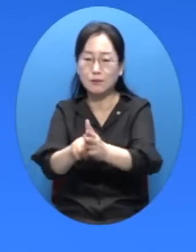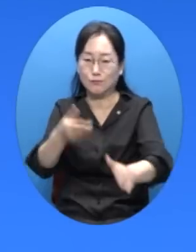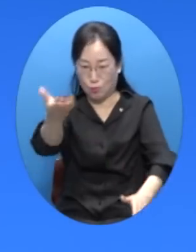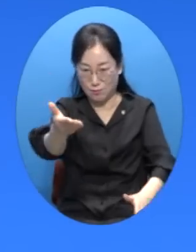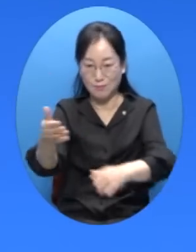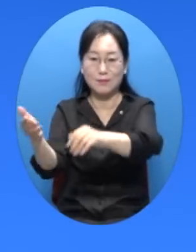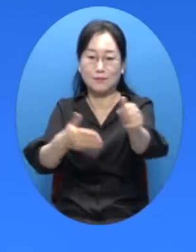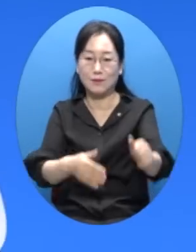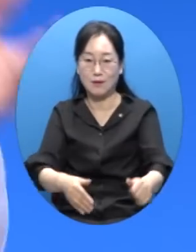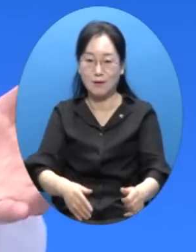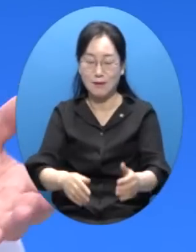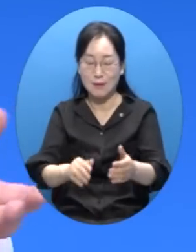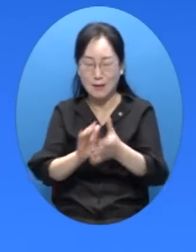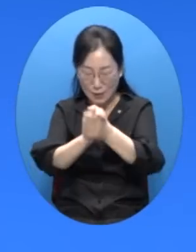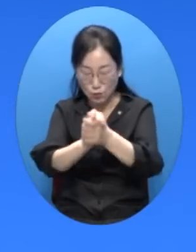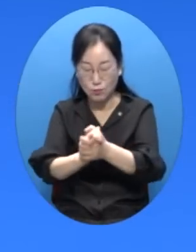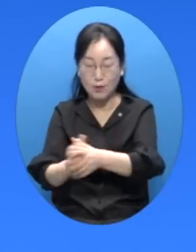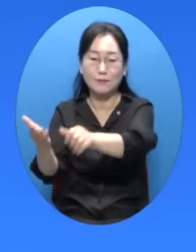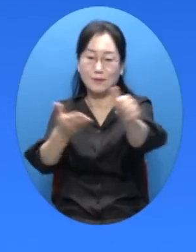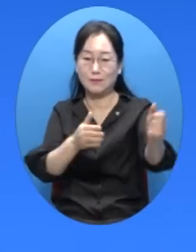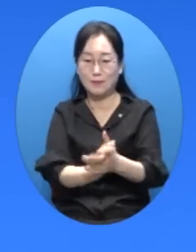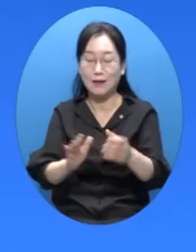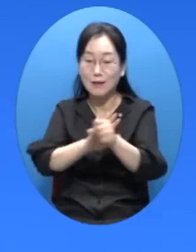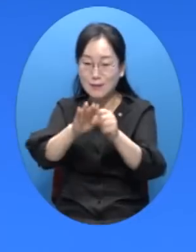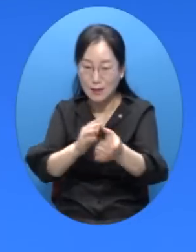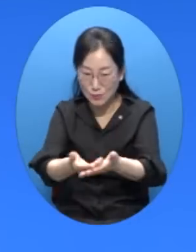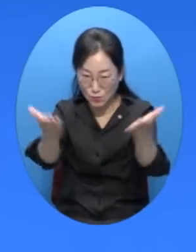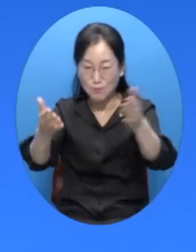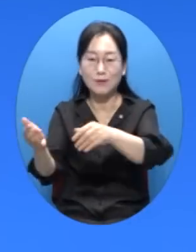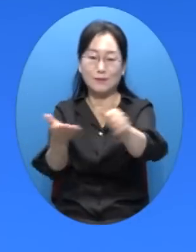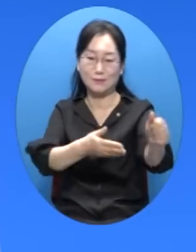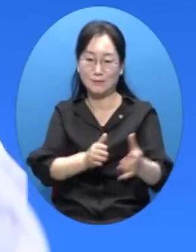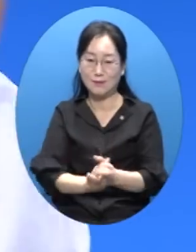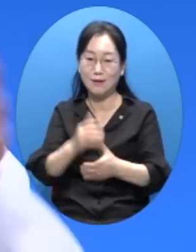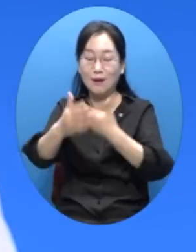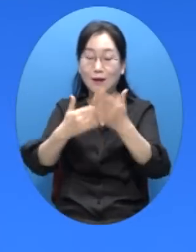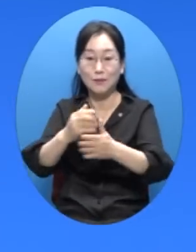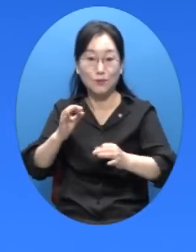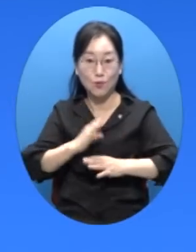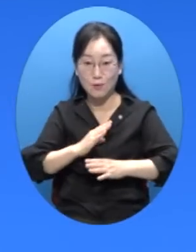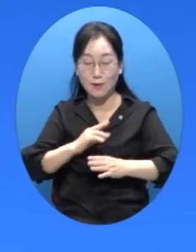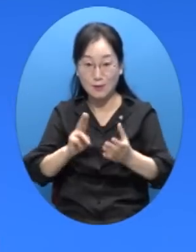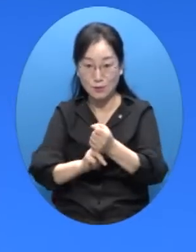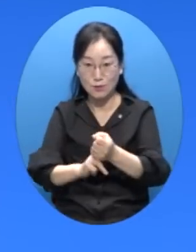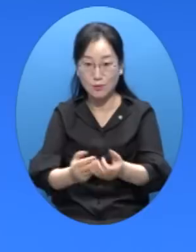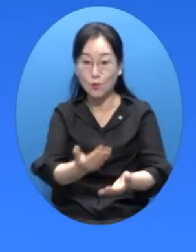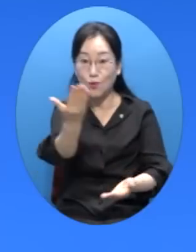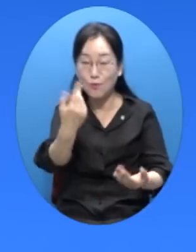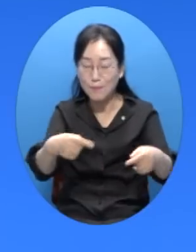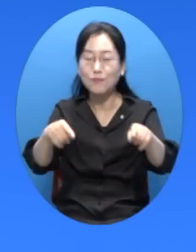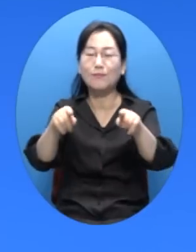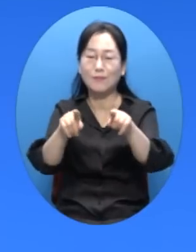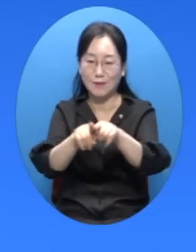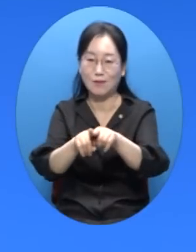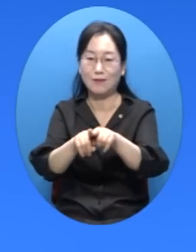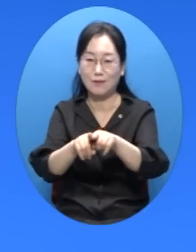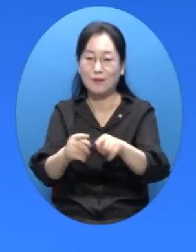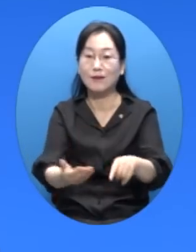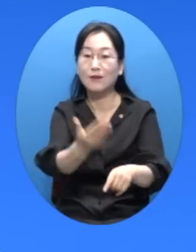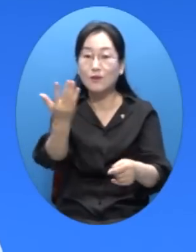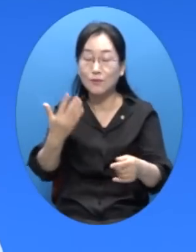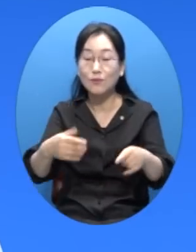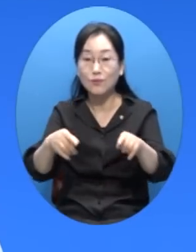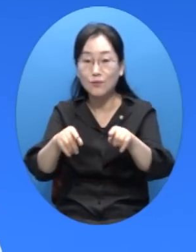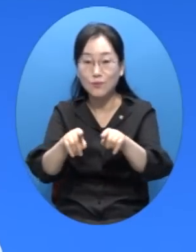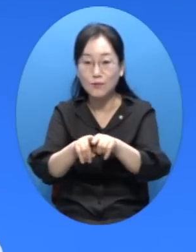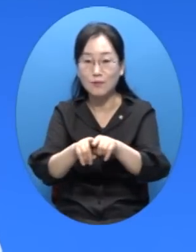바랍니다. 기대의 손을 펼치시기 바랍니다. 사랑의 손을 펼치시기 바랍니다. 하나님의 놀라운 역사가 여러분과 함께해서 여러분을 통해 위대한